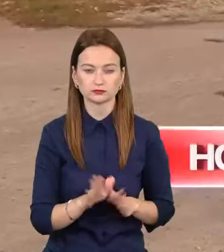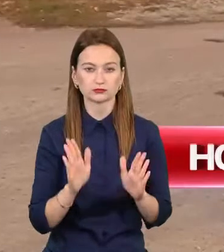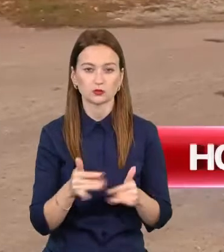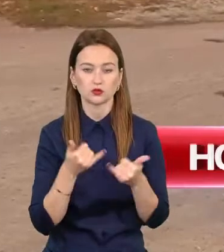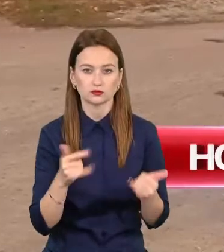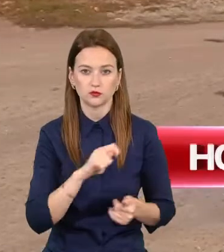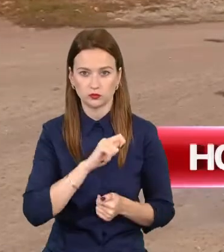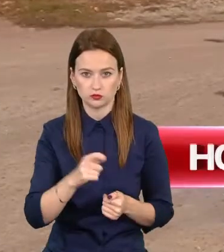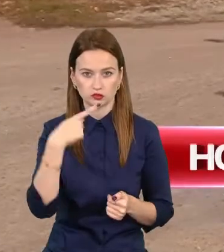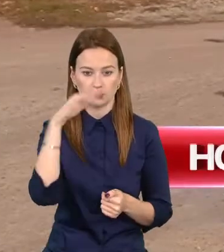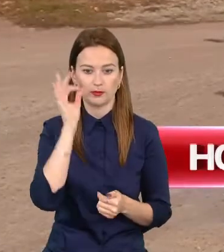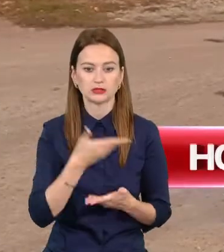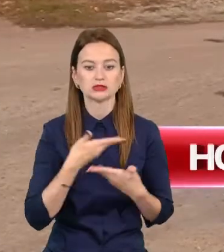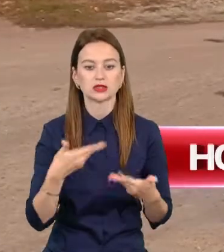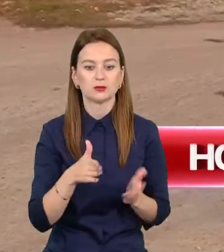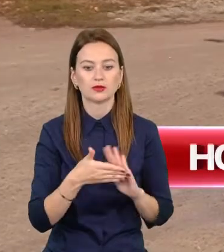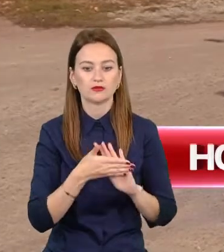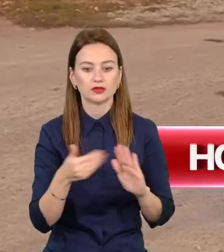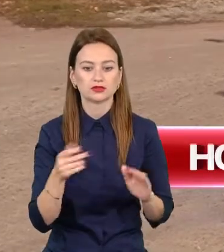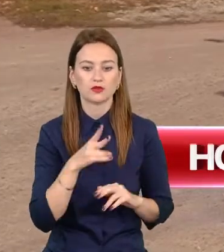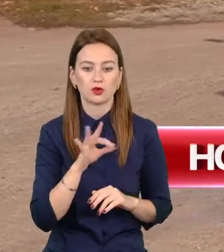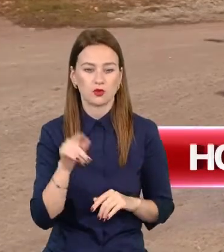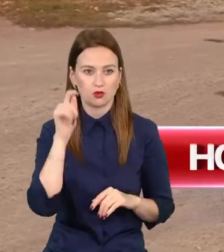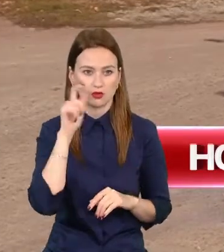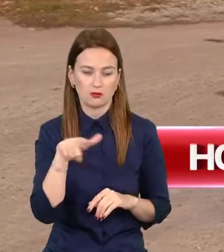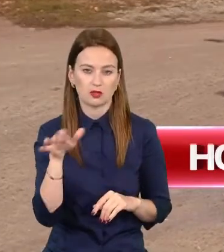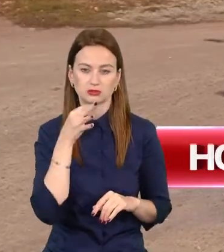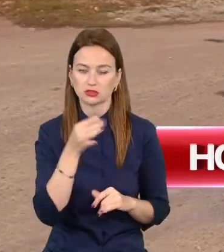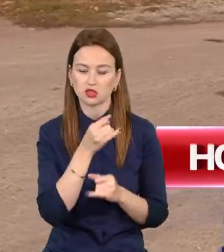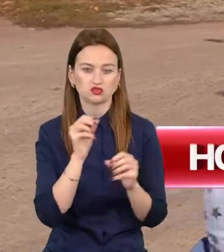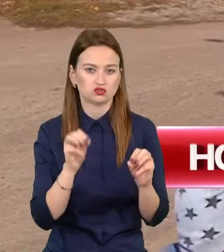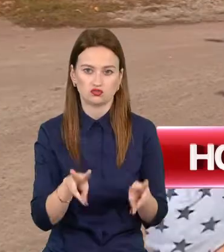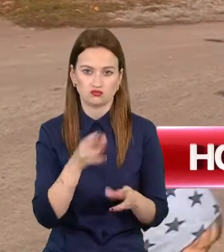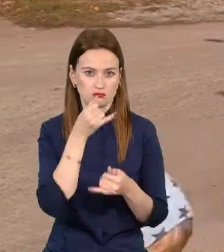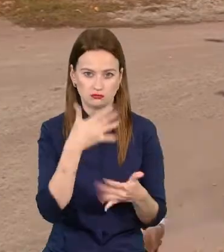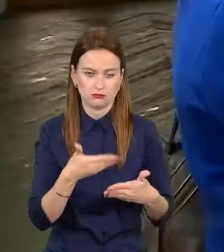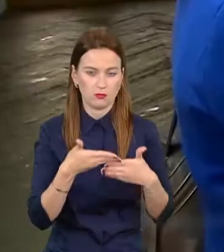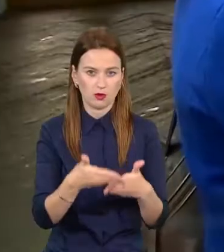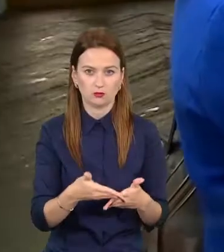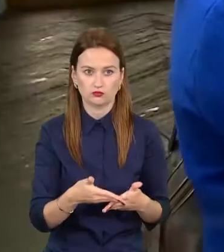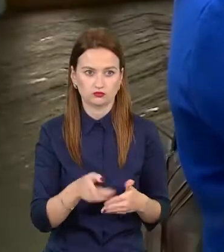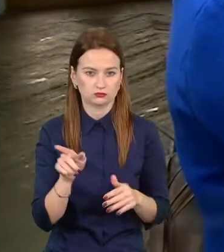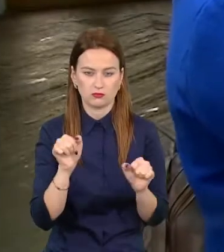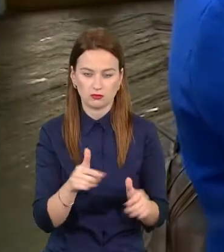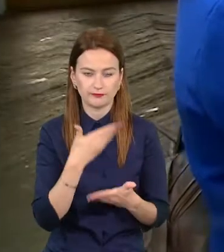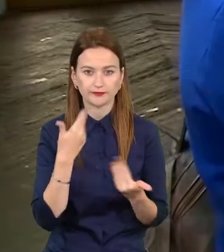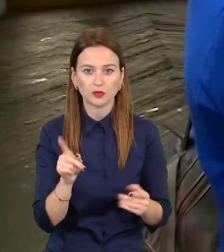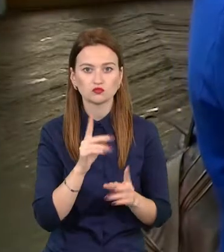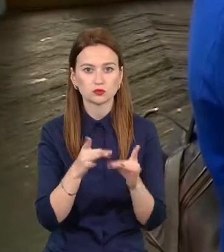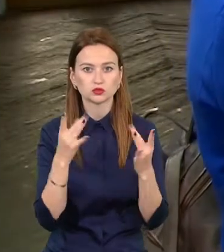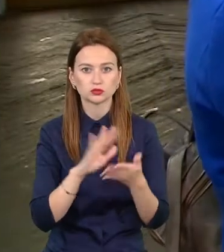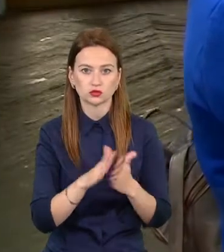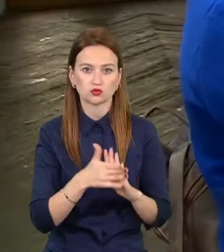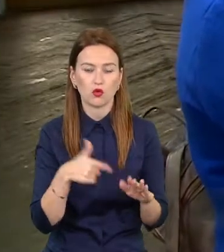сьогодні приїжджала поліція, ми їх визвали, але ребята сказали, що вони нічим допомогти не можуть, їх повноваження все. Аби роз'яснити ситуацію,